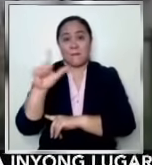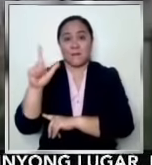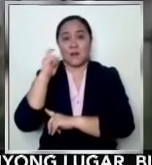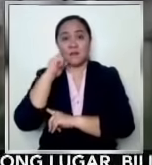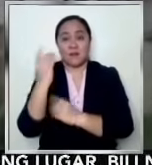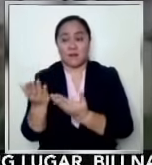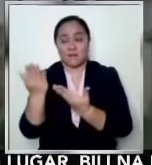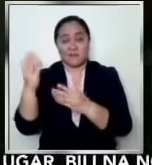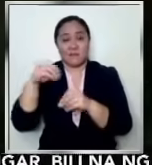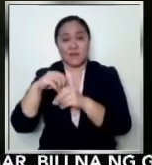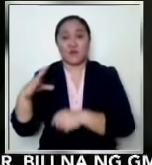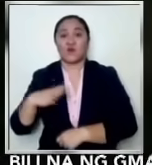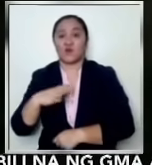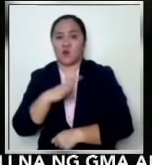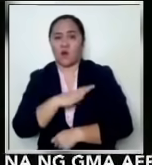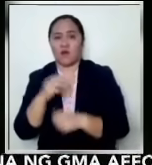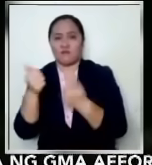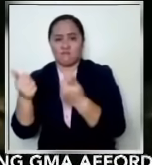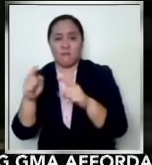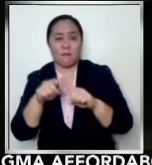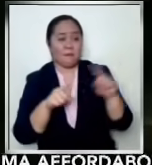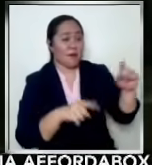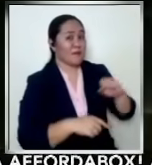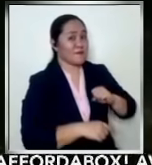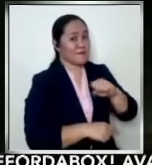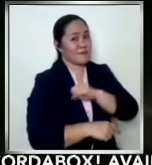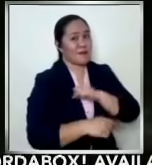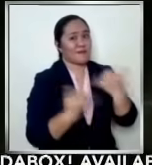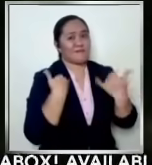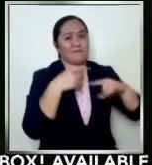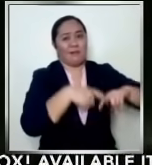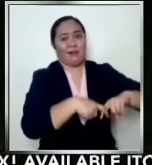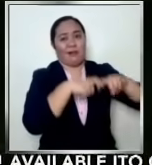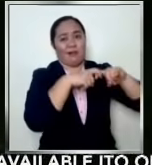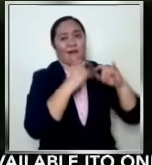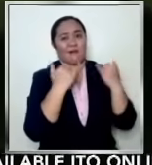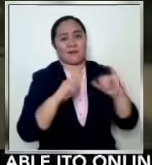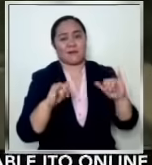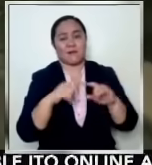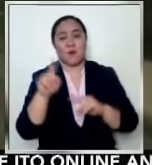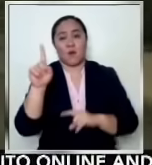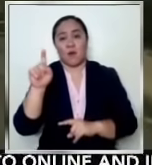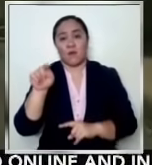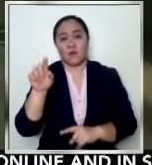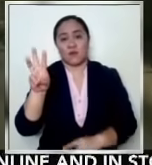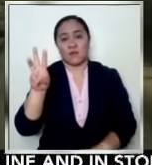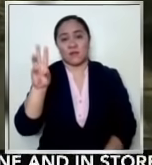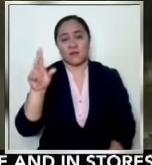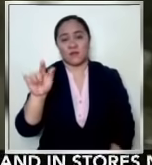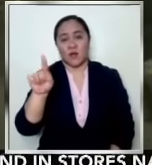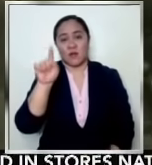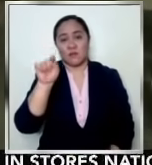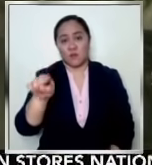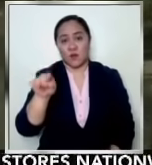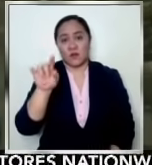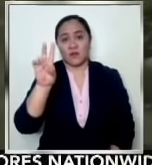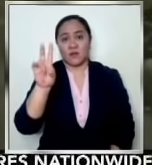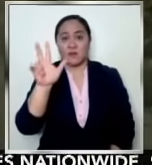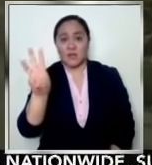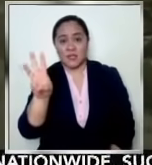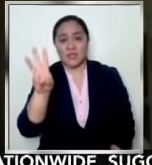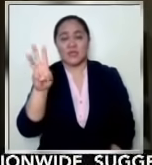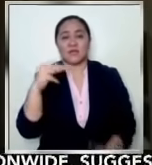Kamara, 176,000 hanggang 1.76 million pesos ang maaaring makuha ng property owners na nawalan o nawasak